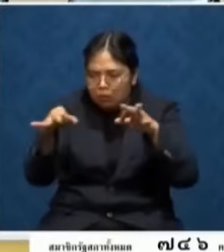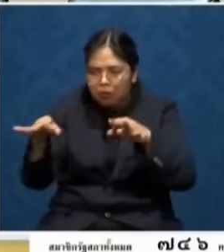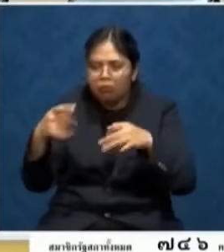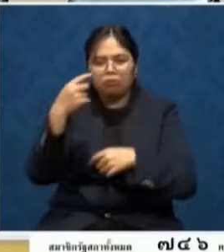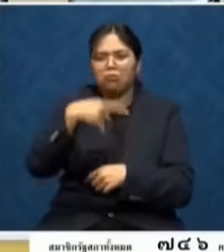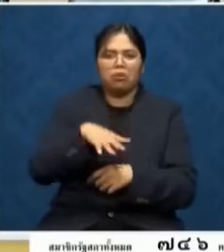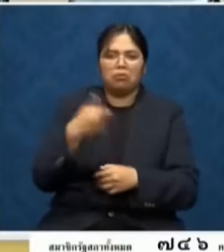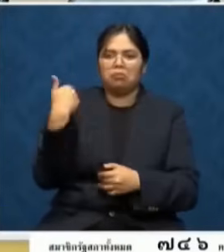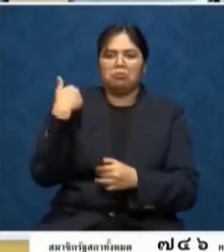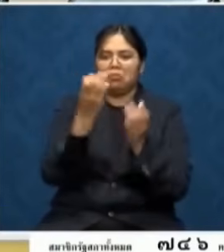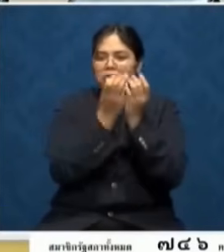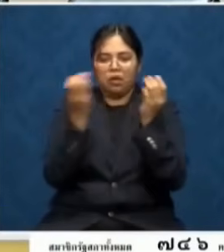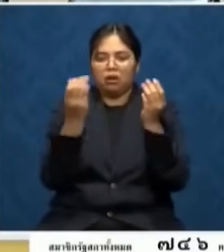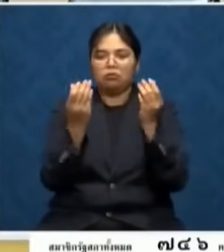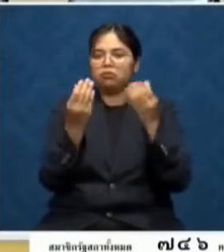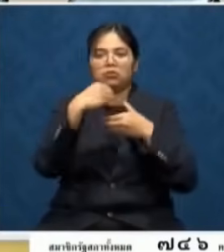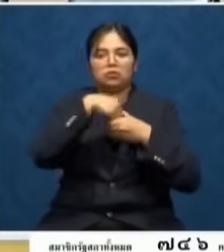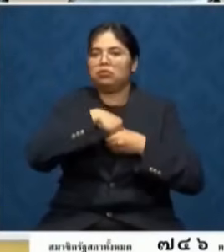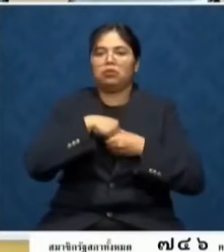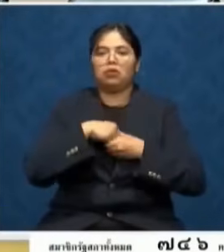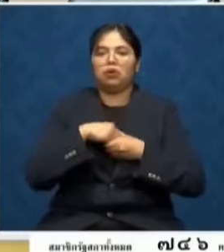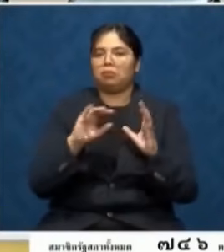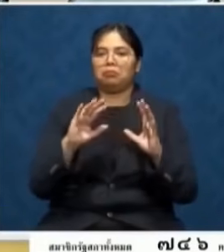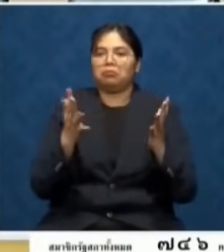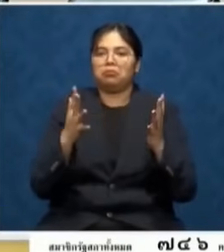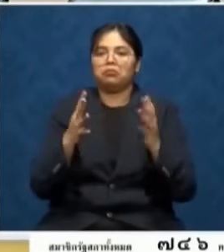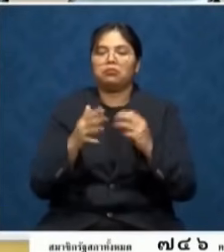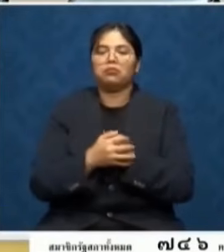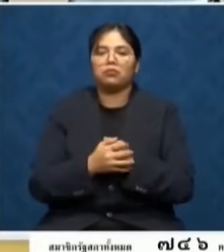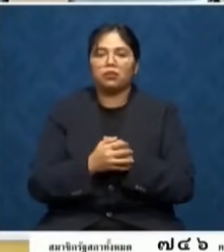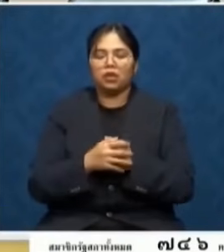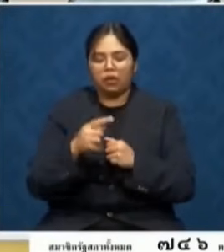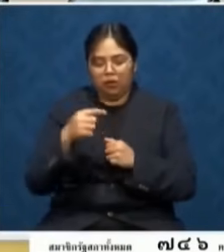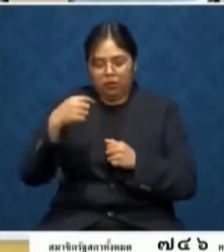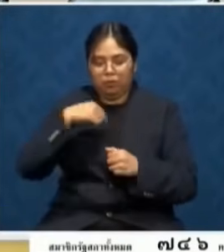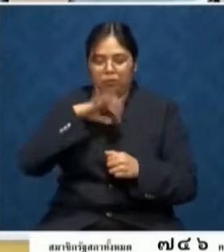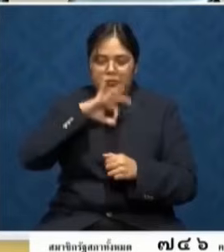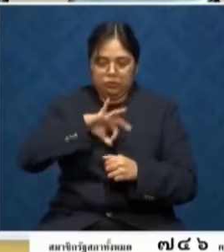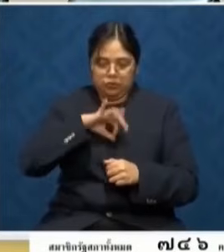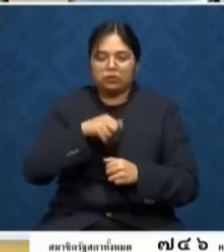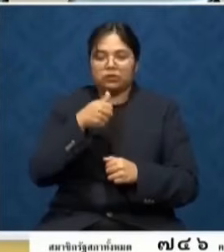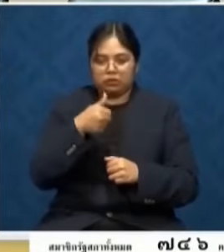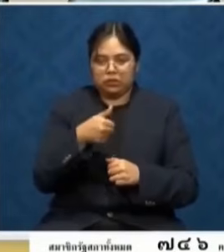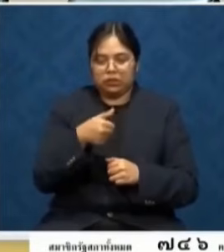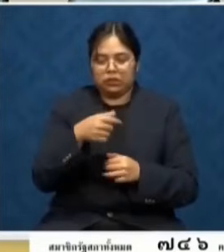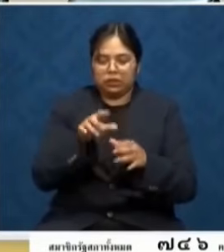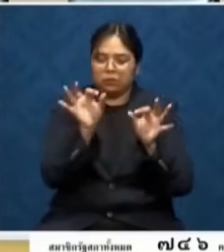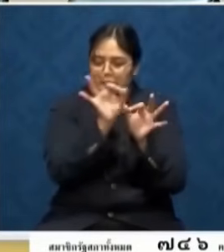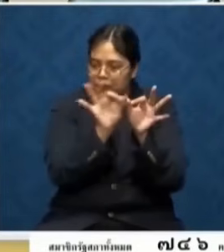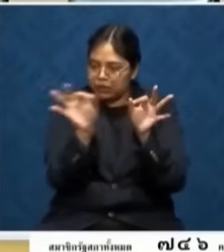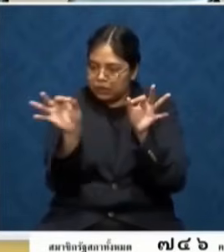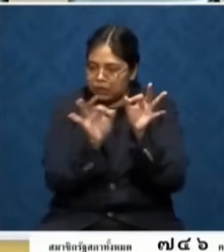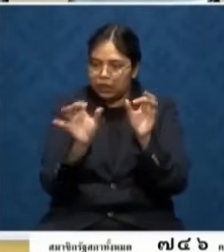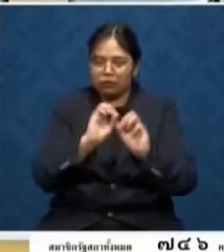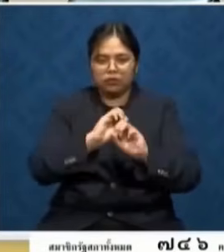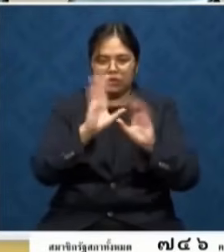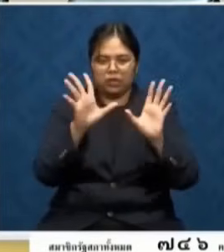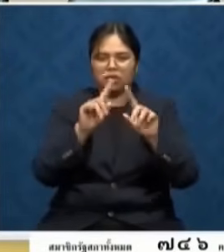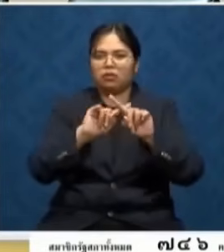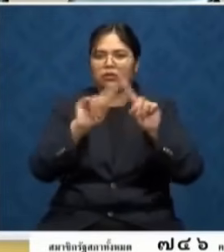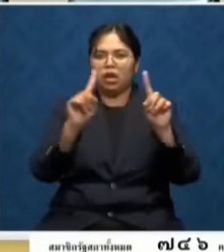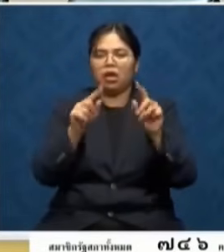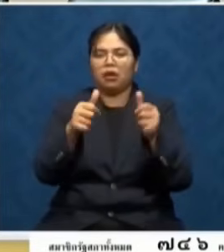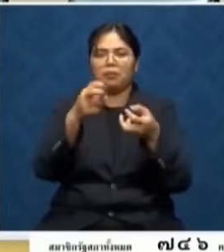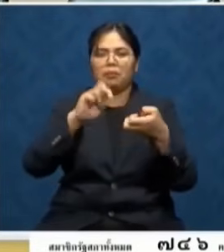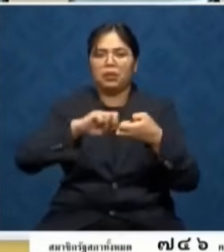ที่ท่านเขียนไว้หลายตอนซึ่งผมก็ดีใจที่เขียนไว้แต่วิตกว่าเราจะแก้ปัญหานั้นไม่